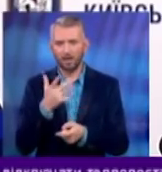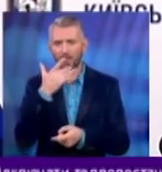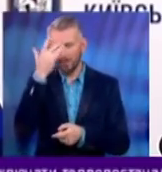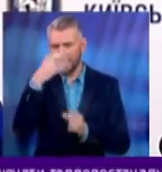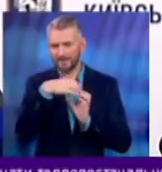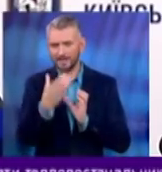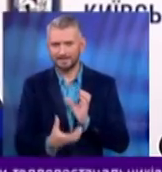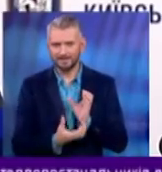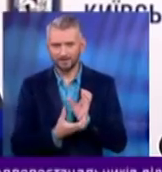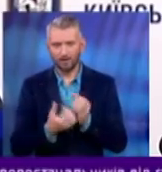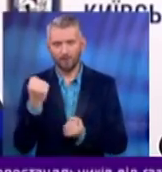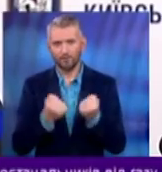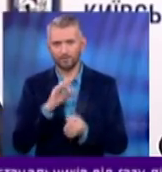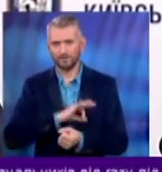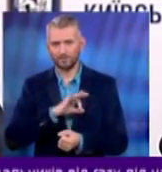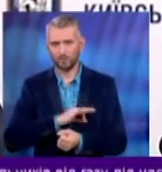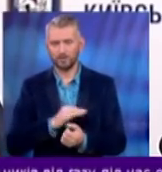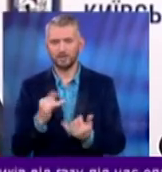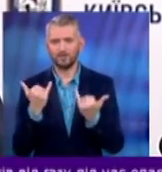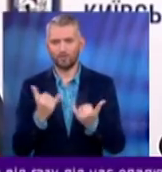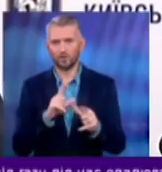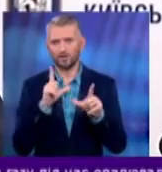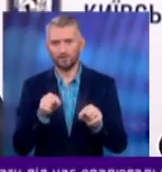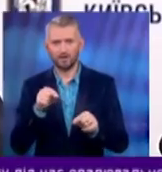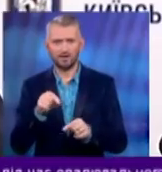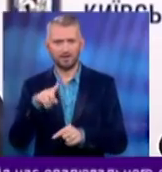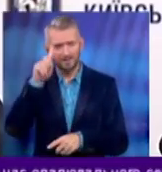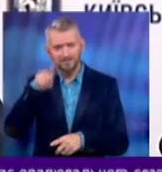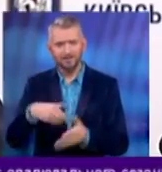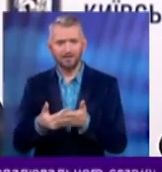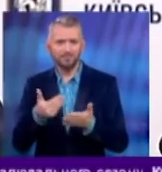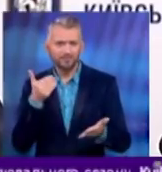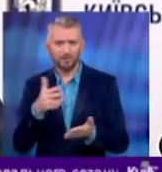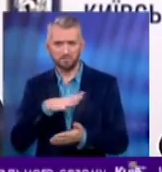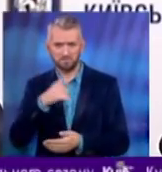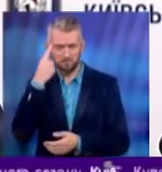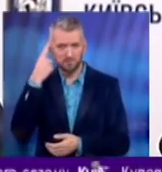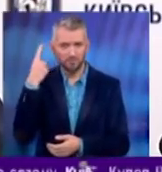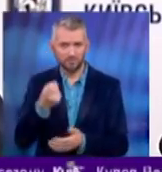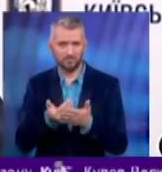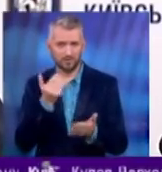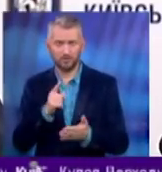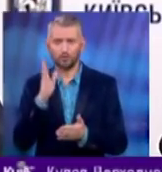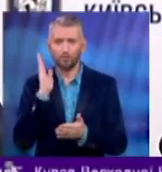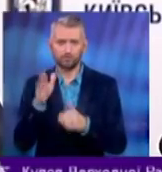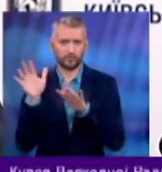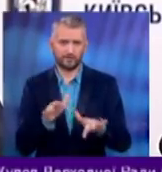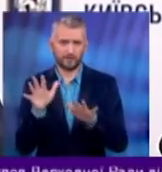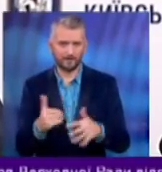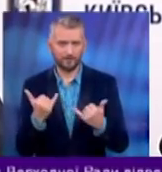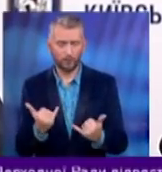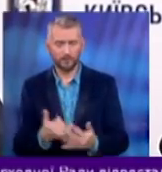яку водителі використовують. І сьогодні виїхали, знаючи і будучи предупреждены о том, что ожидаются осадки сегодня.